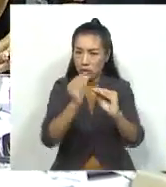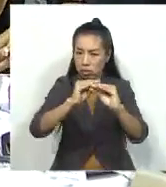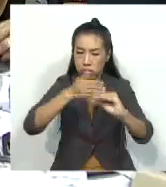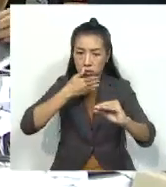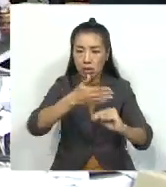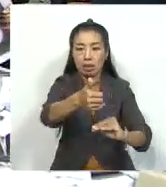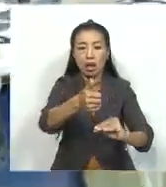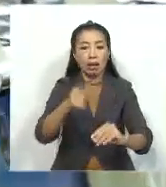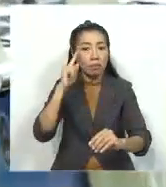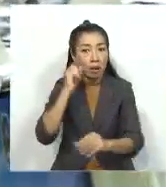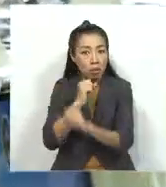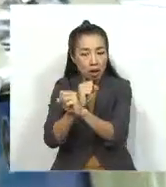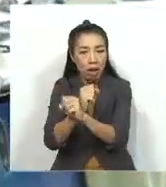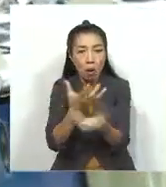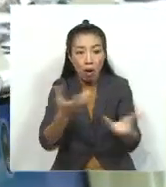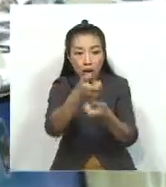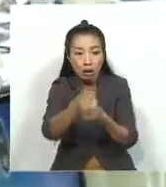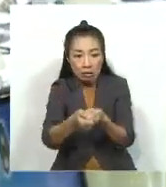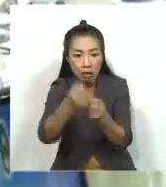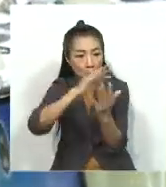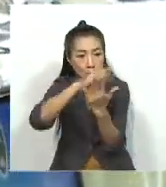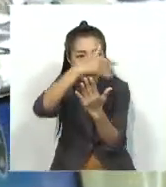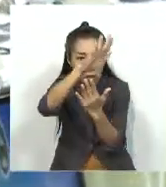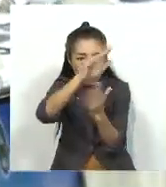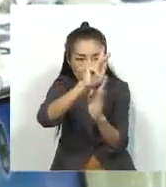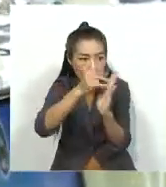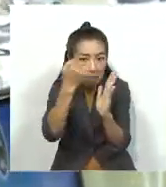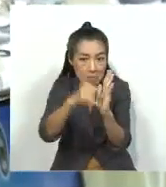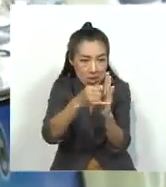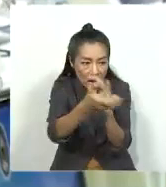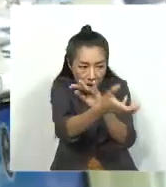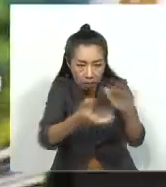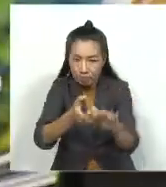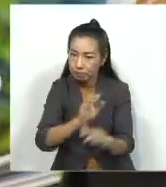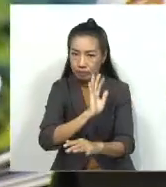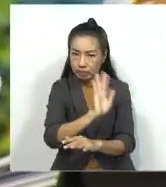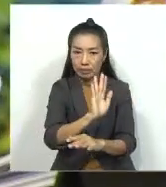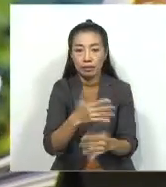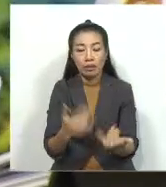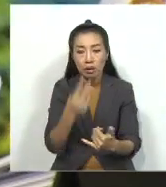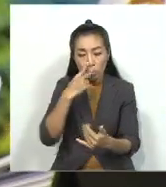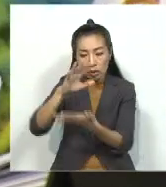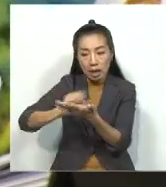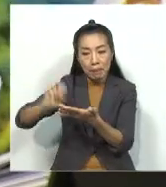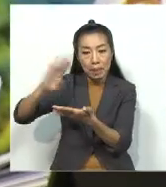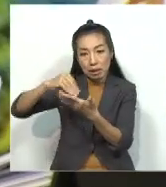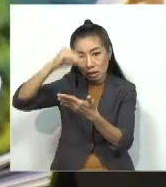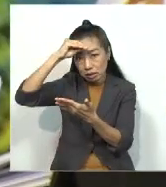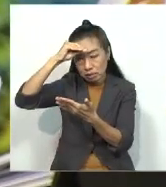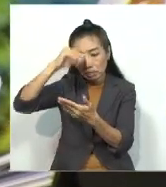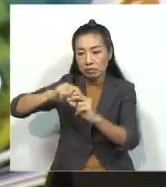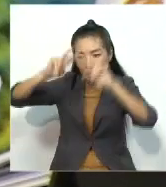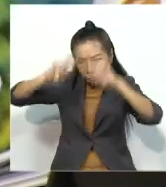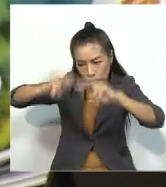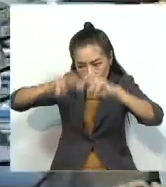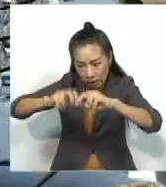เฝ้าระวังการลักลอบการนำเข้าสินค้าเกษตรที่ผิดกฎหมายรวมทั้งเชื่อมโยงงานวิจัยของสถาบันการศึกษาส่งเสริมการวิจัยและพั